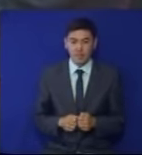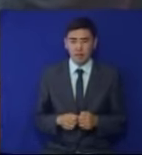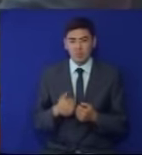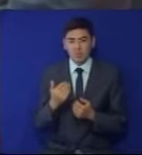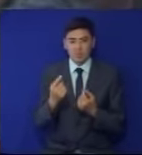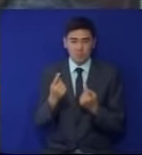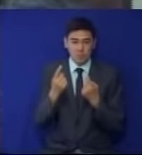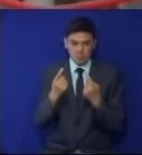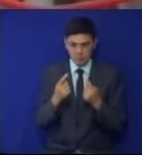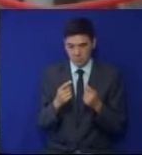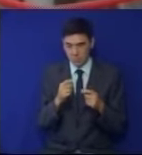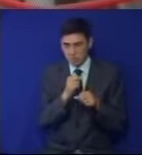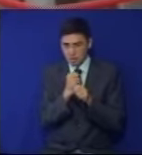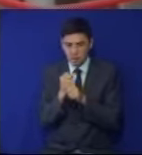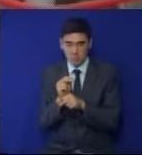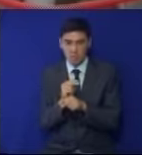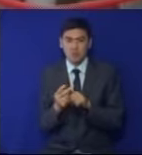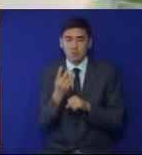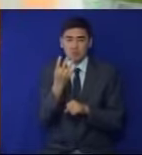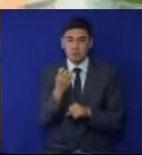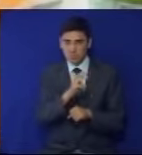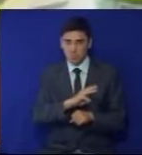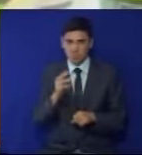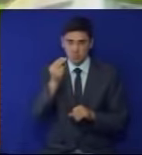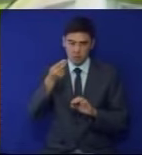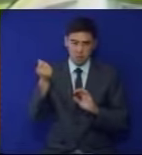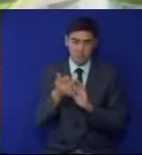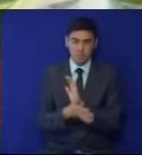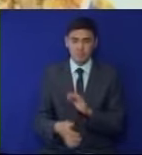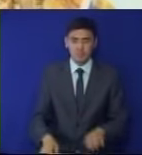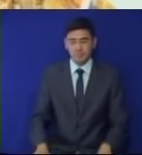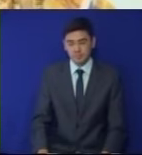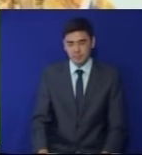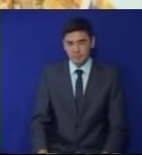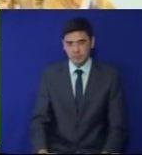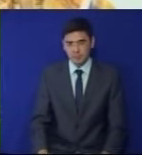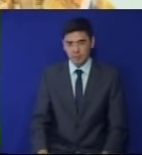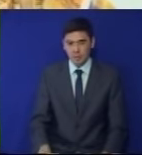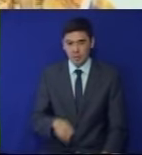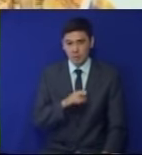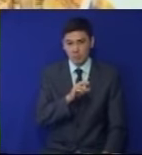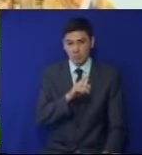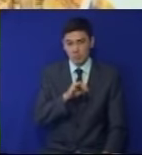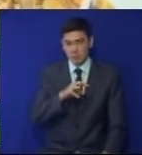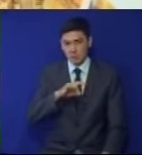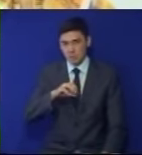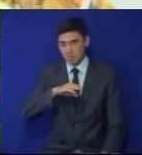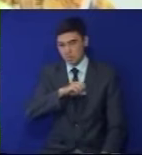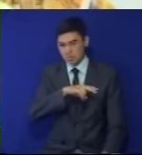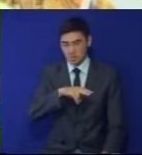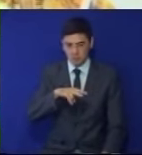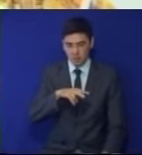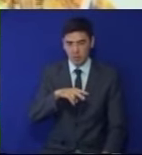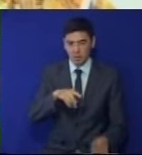жөндеу жұмыстарын қоса есептегенде 400 миллион долларды құрайды. Полиметал работает в Казахстане. Полиметалдың Қазақстанда